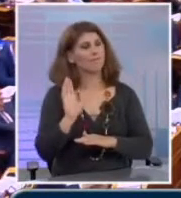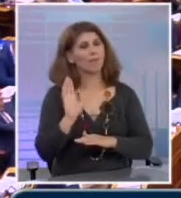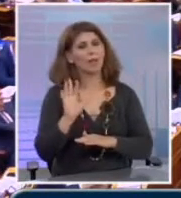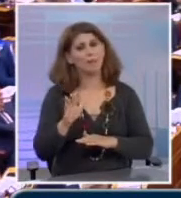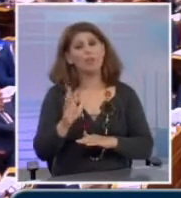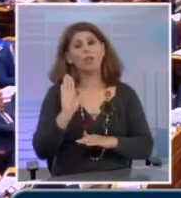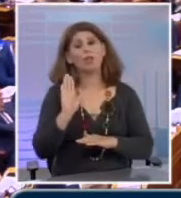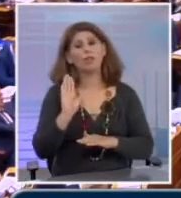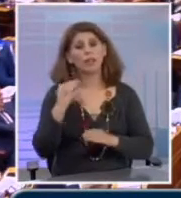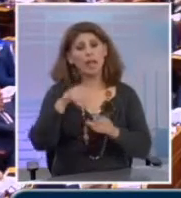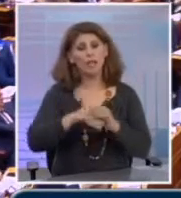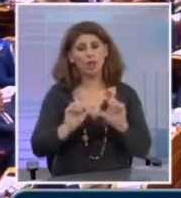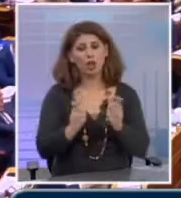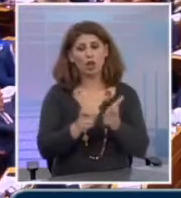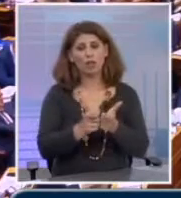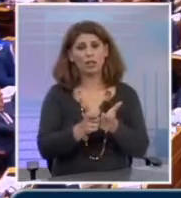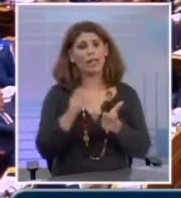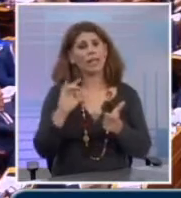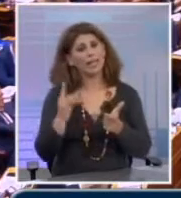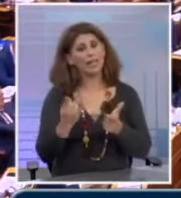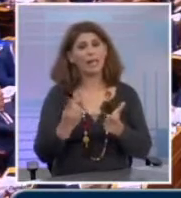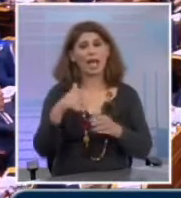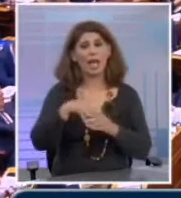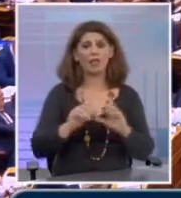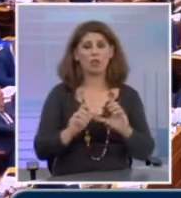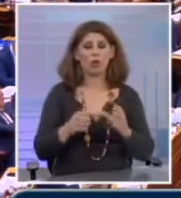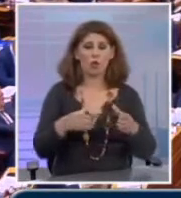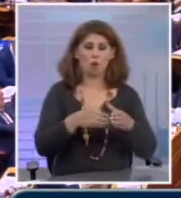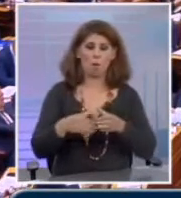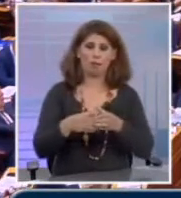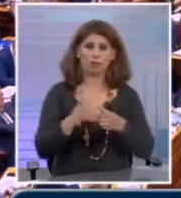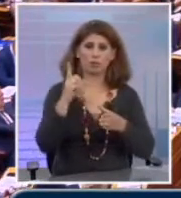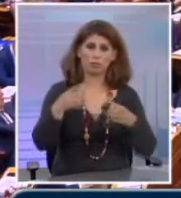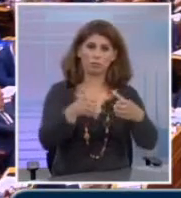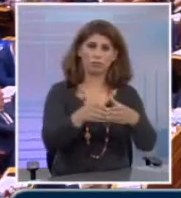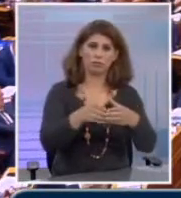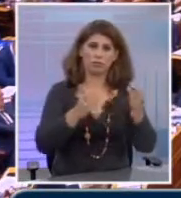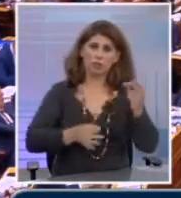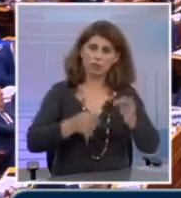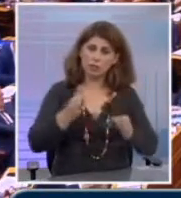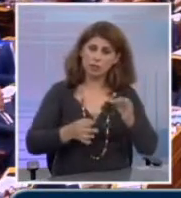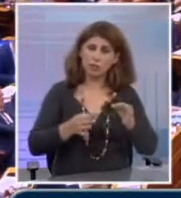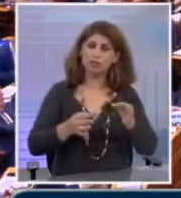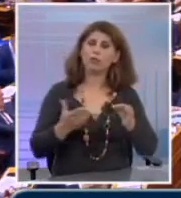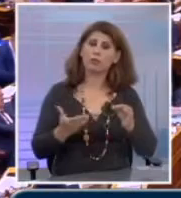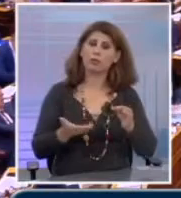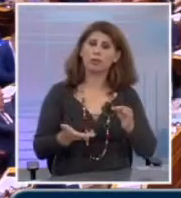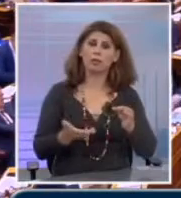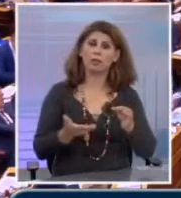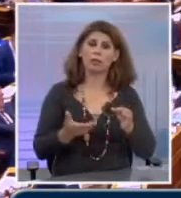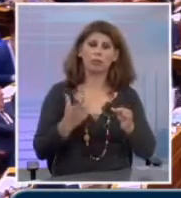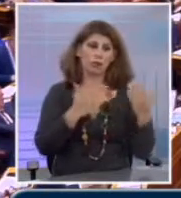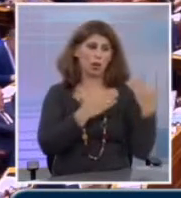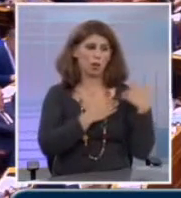προφανώς κανένα ενδοοικογενειακό ή ενδοκομματικό θέμα μιας πτέρυγας της Βουλής, να γίνει συζήτηση και μάλιστα με τους